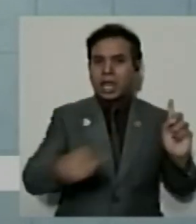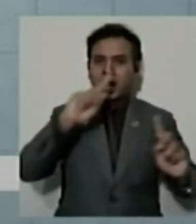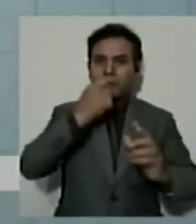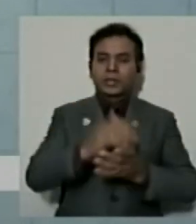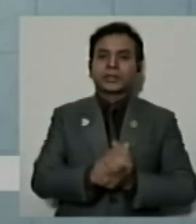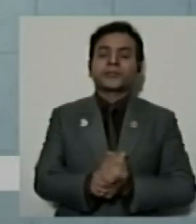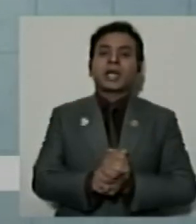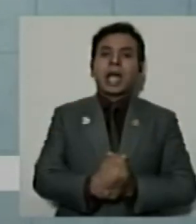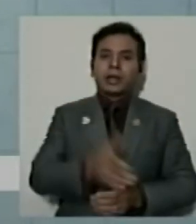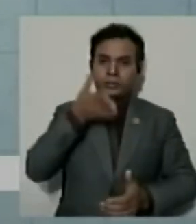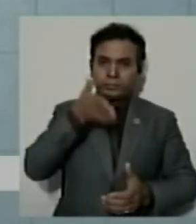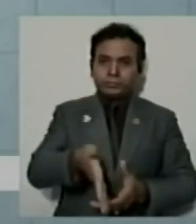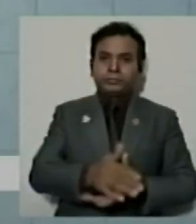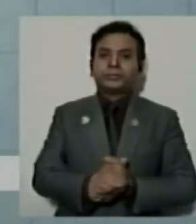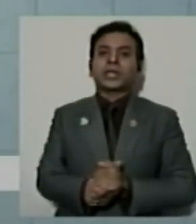এই